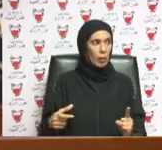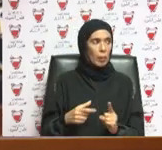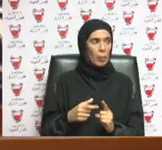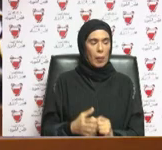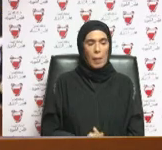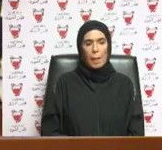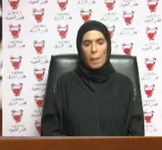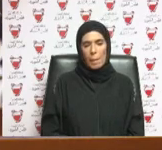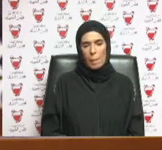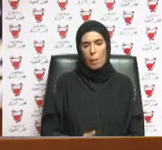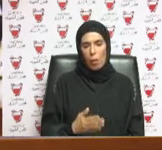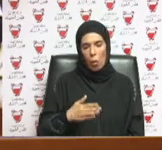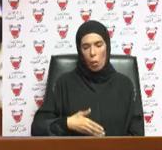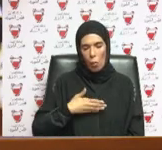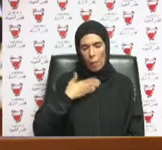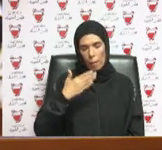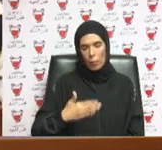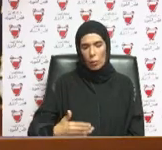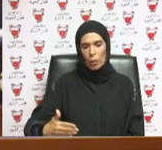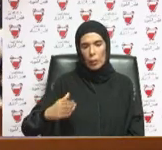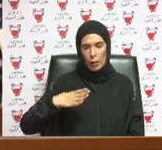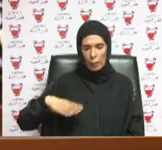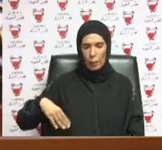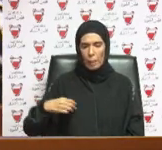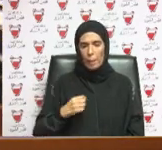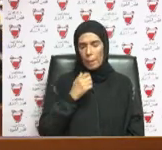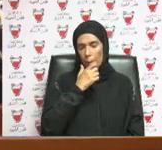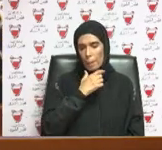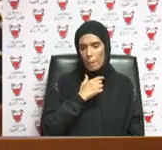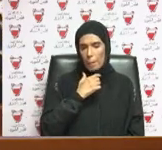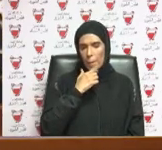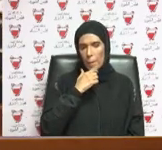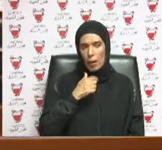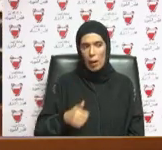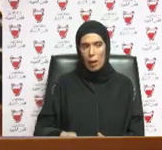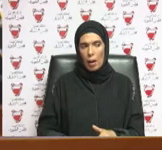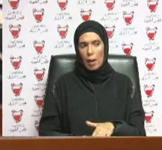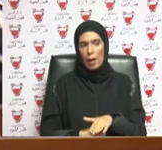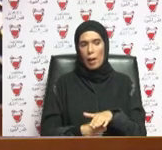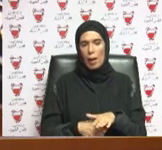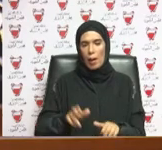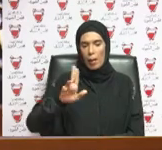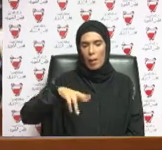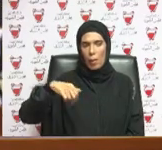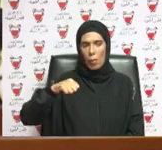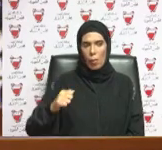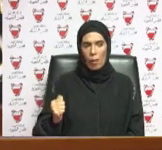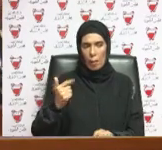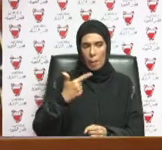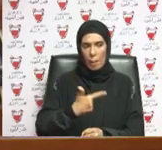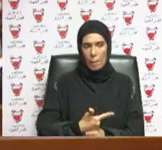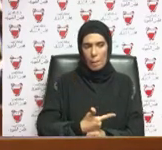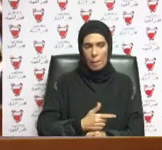ورعاه وأطال في عمره، وإلى صاحب السمو الملكي الأمير سلمان بن حمد آل خليفة ولي